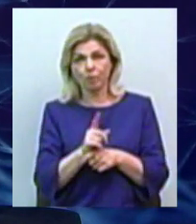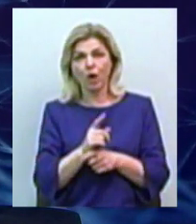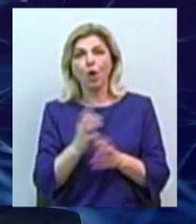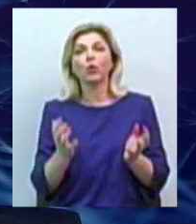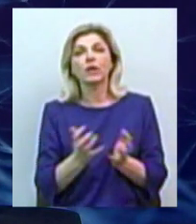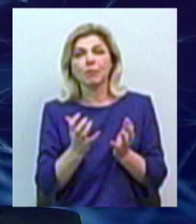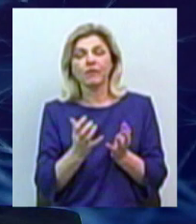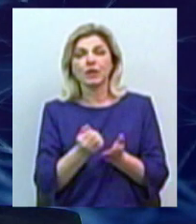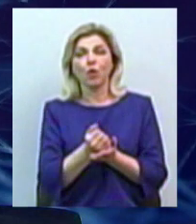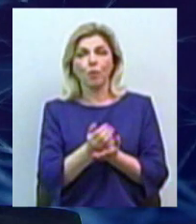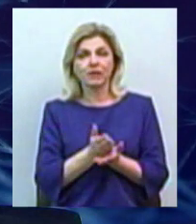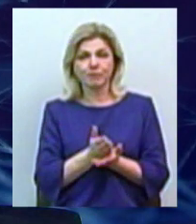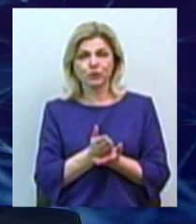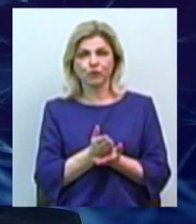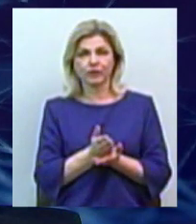утримувати, забезпечувати